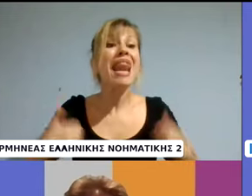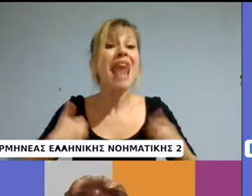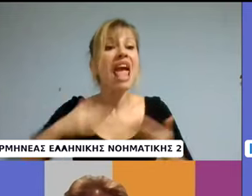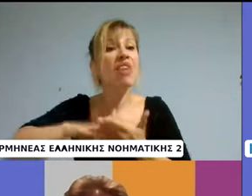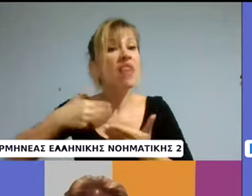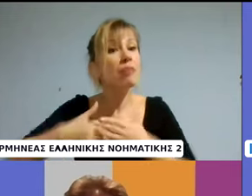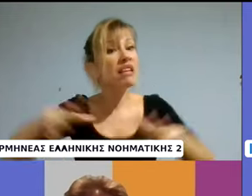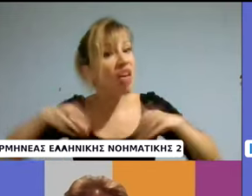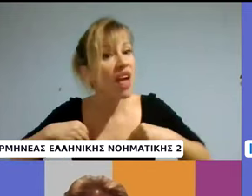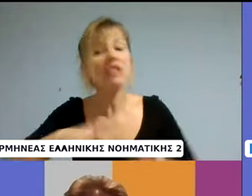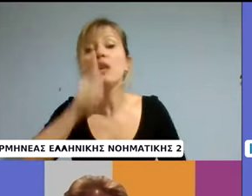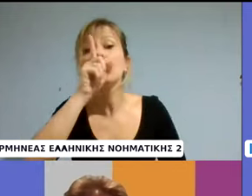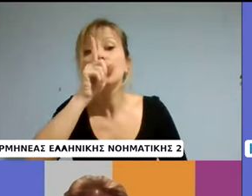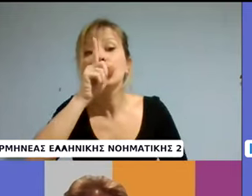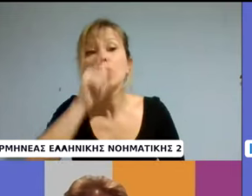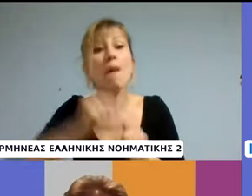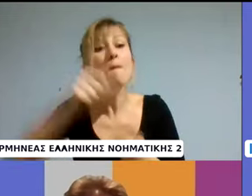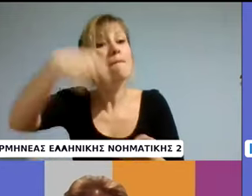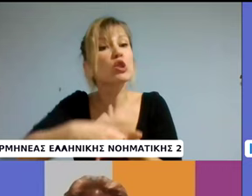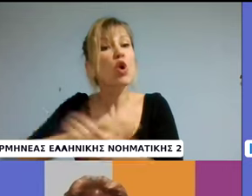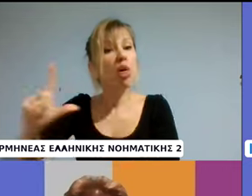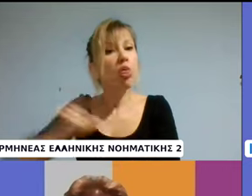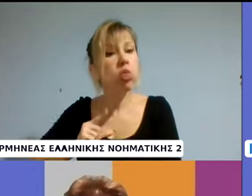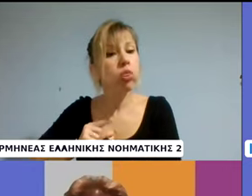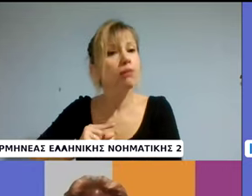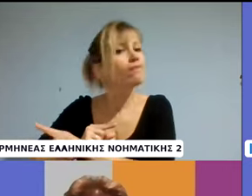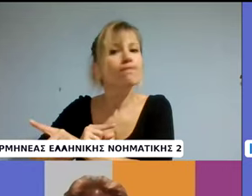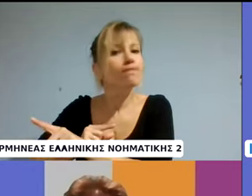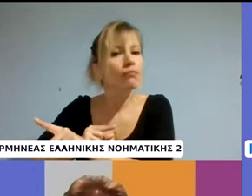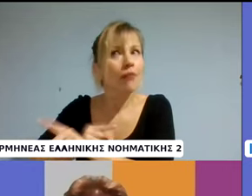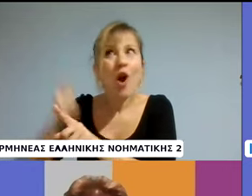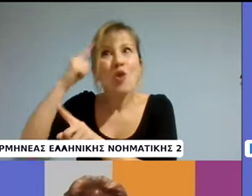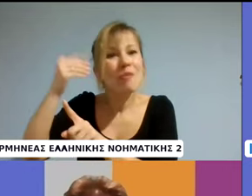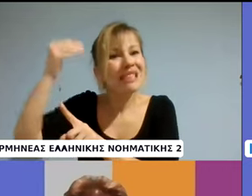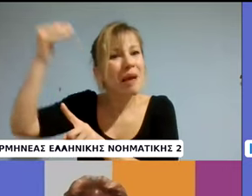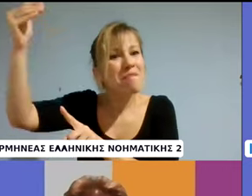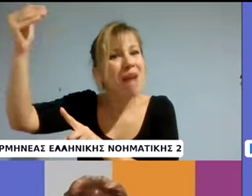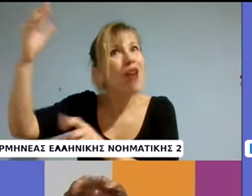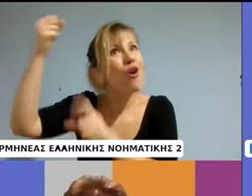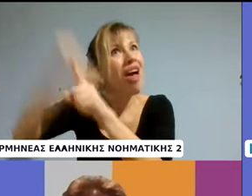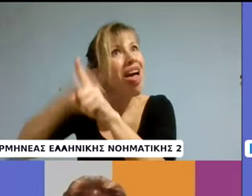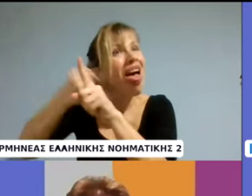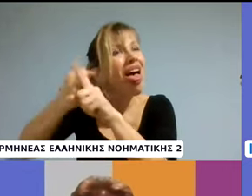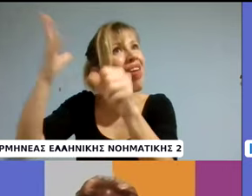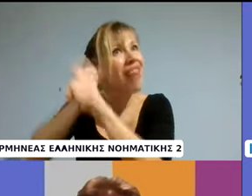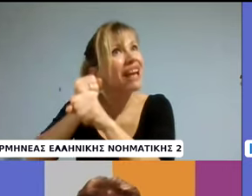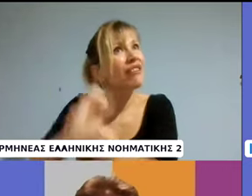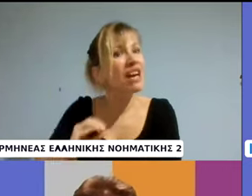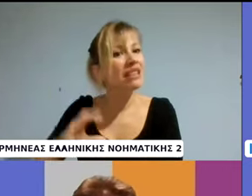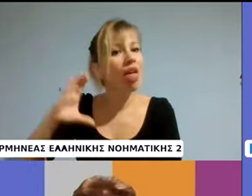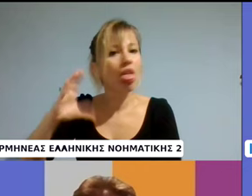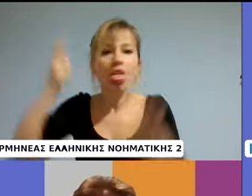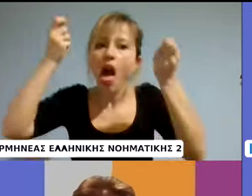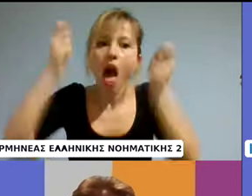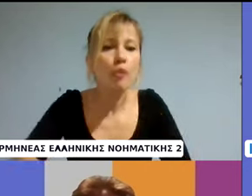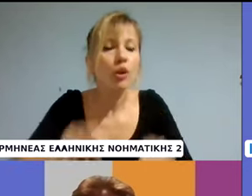κάνετε, και τα έξοδα διαβίωσής σας δεν θα μπορείτε να καλύψετε, ούτε τις τιμές θα μπορείτε να ανεβάσετε αργότερα και θα βρεθείτε